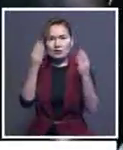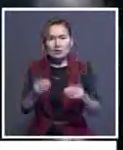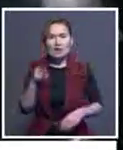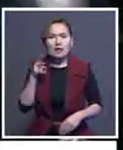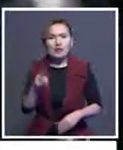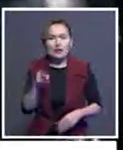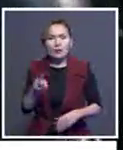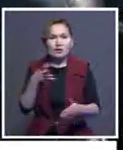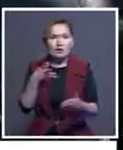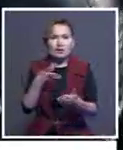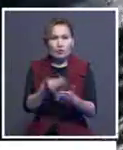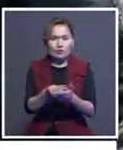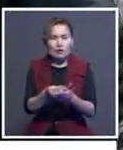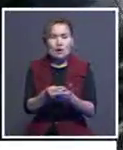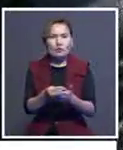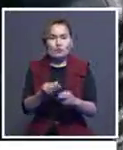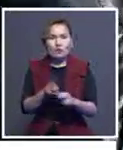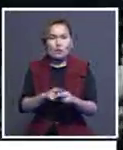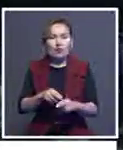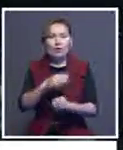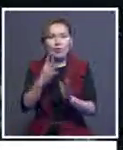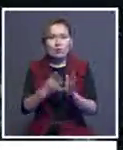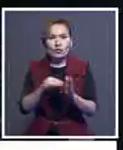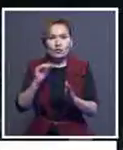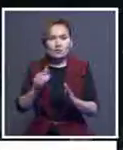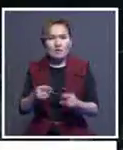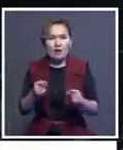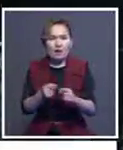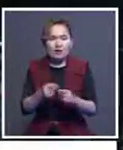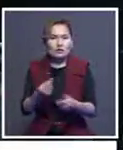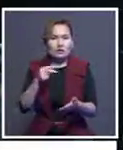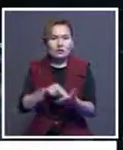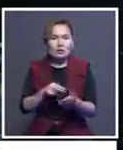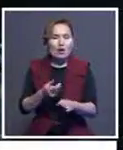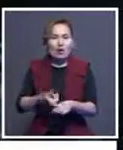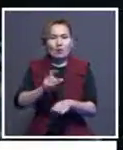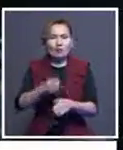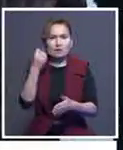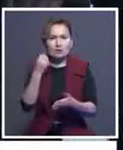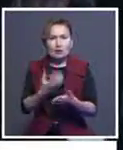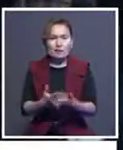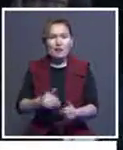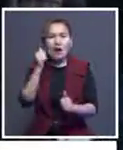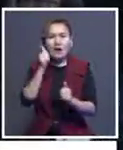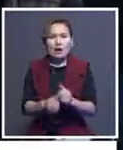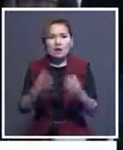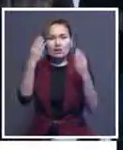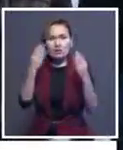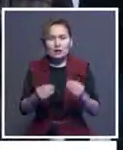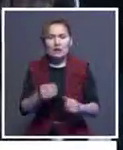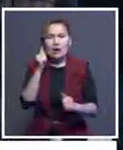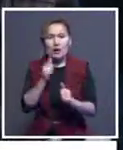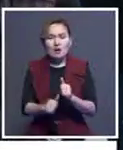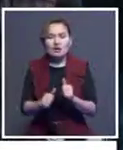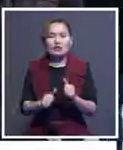кешке келемін, мен 19000 теңге бере алмаймын, тағы қарыз боламын мен. Жүргізушілерге бекітілген күндік жоспар 19000 теңге. Қақаған қыста